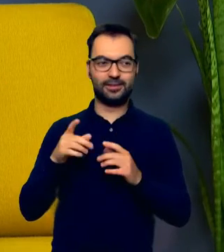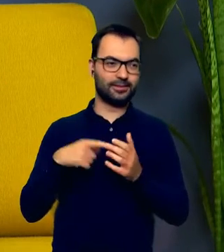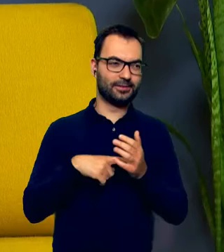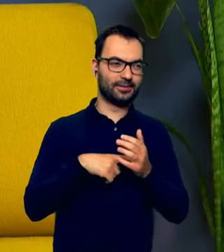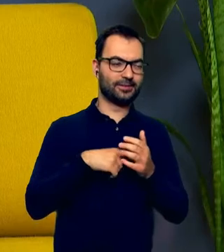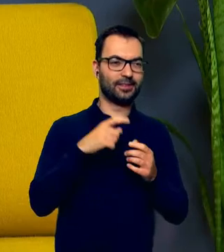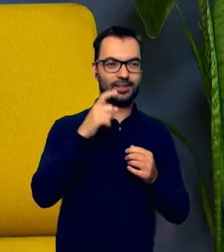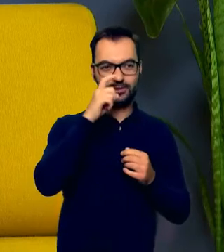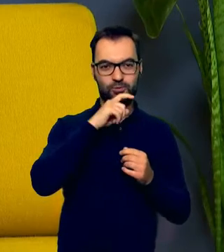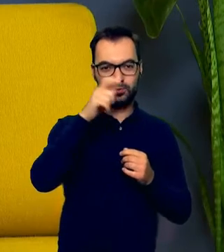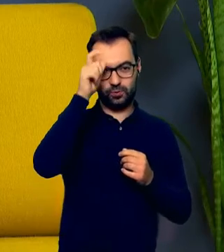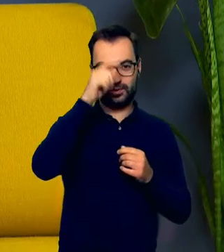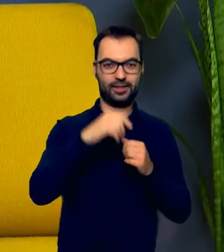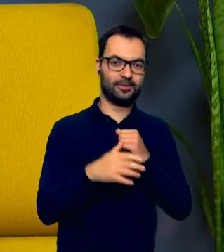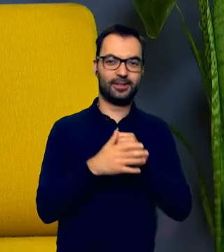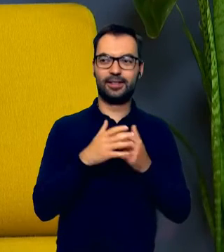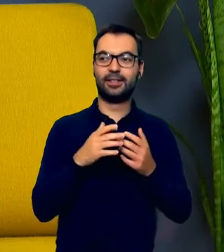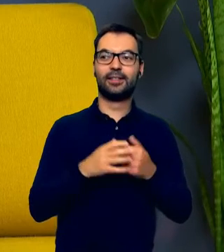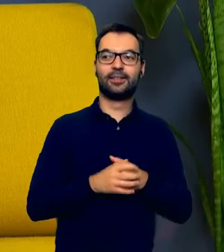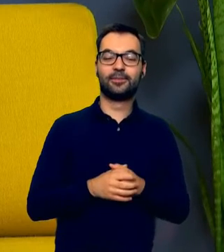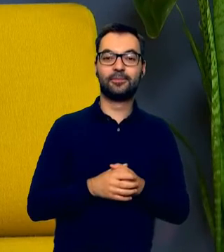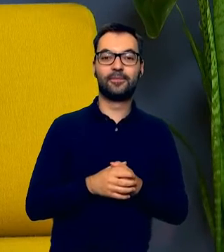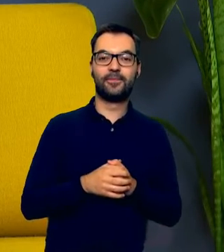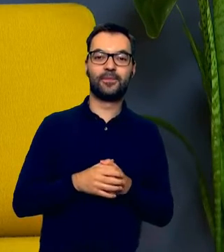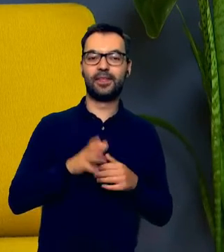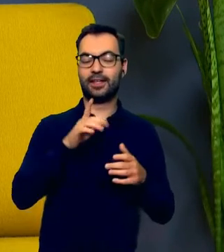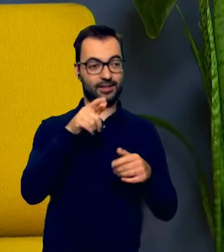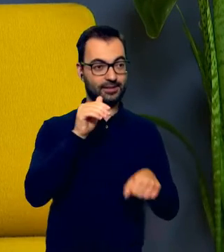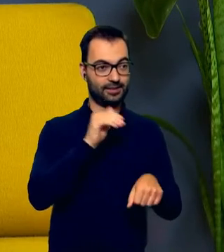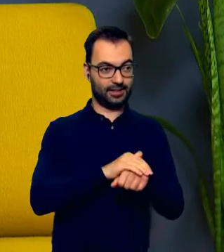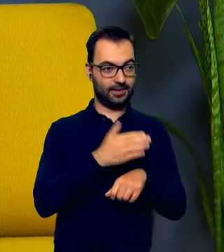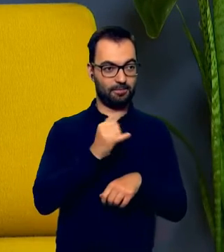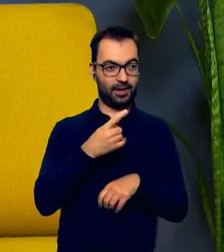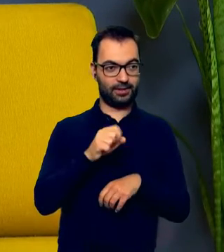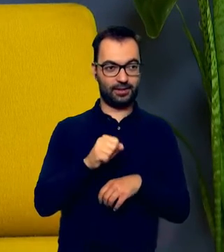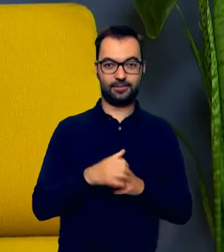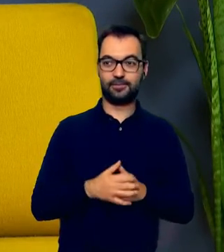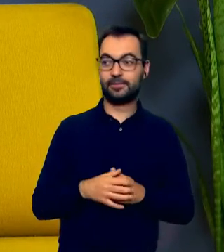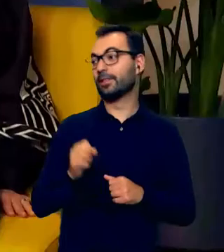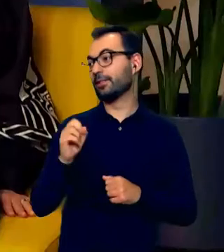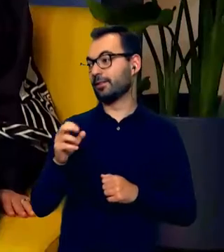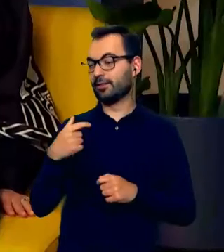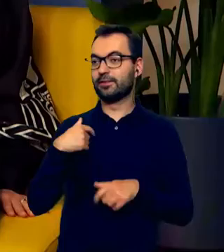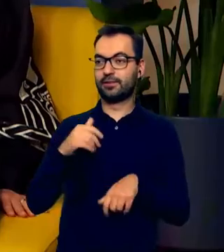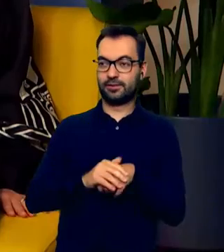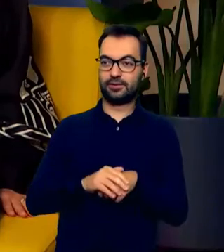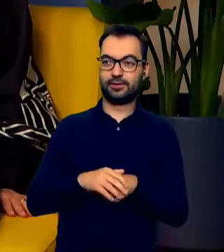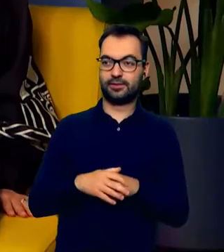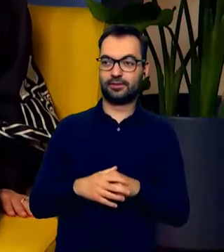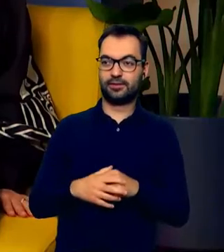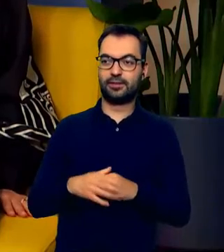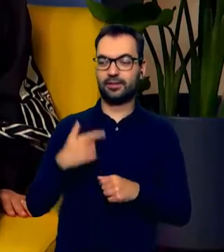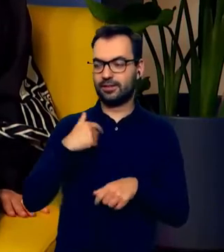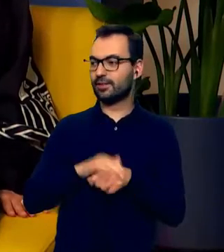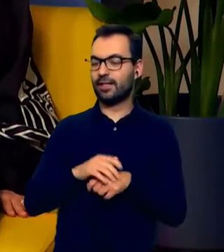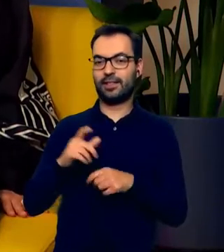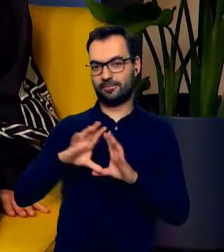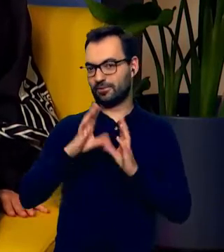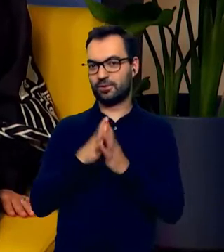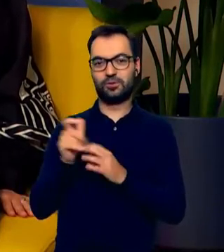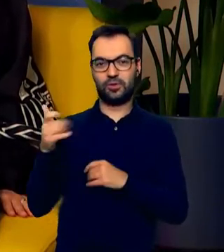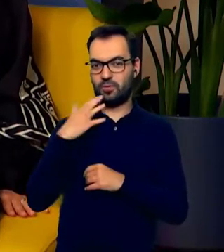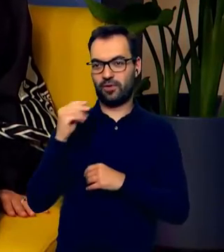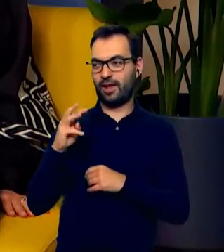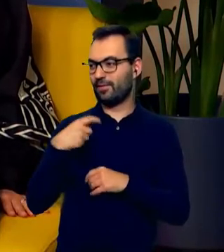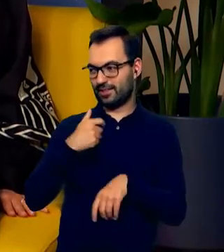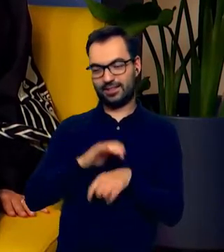że jestem złym człowiekiem na podstawie tej wypowiedzi. I ty, Magda, się z tym zgadzasz, tak? No tak, ja się zgadzam. Ja się zgadzam ze wszystkim,